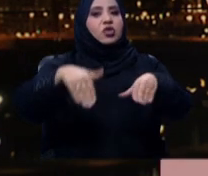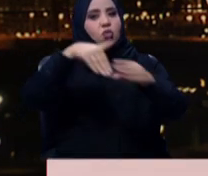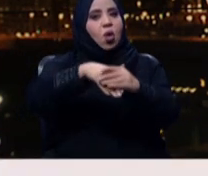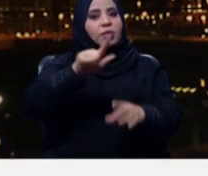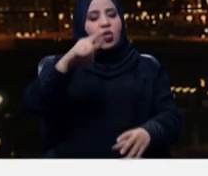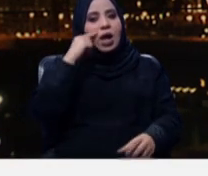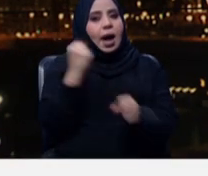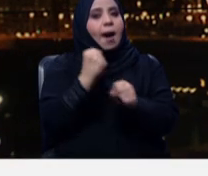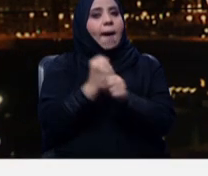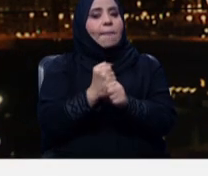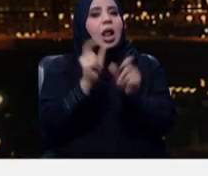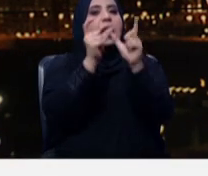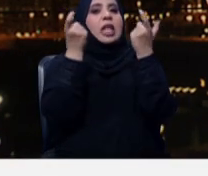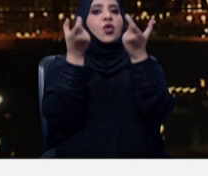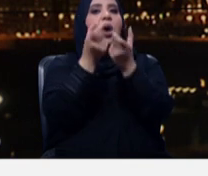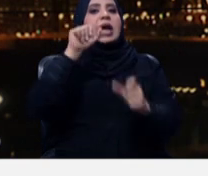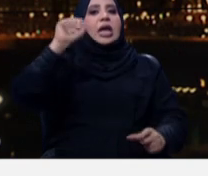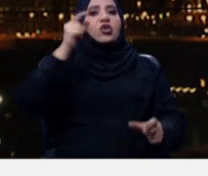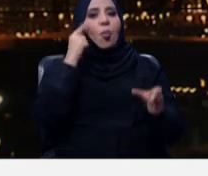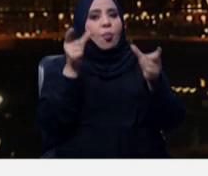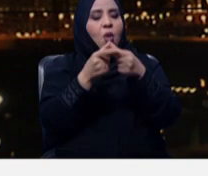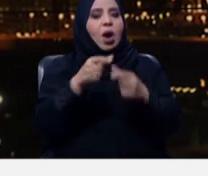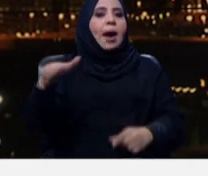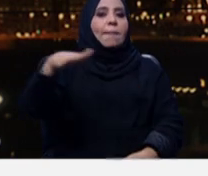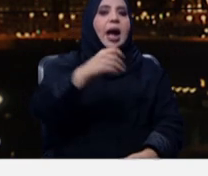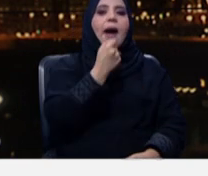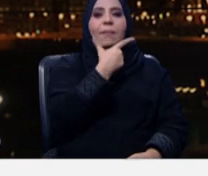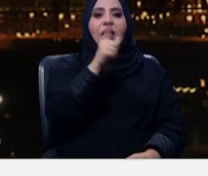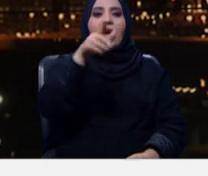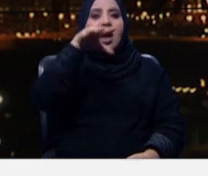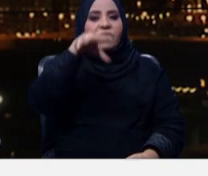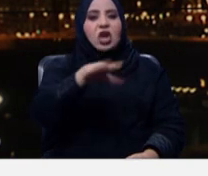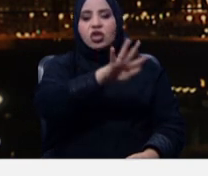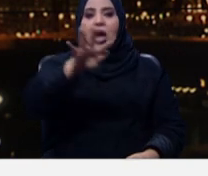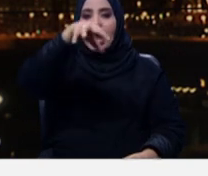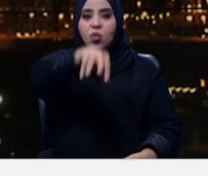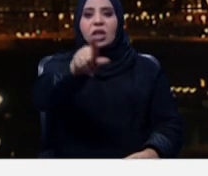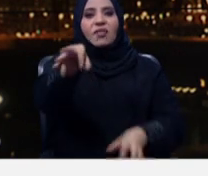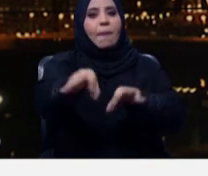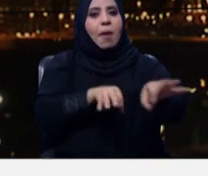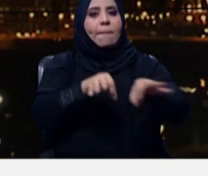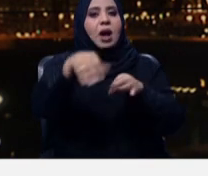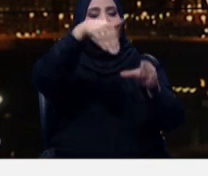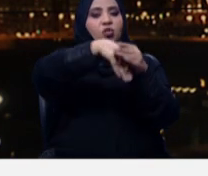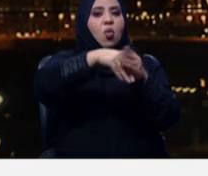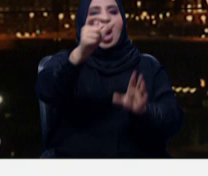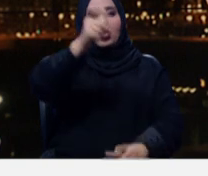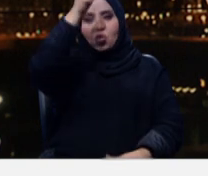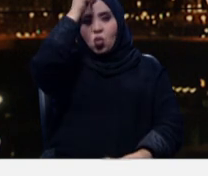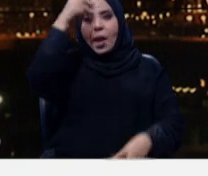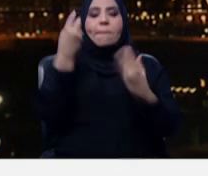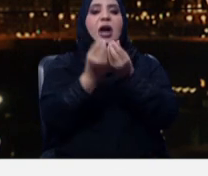المشتركة حول المجموعة الخاصة للبحر الأبيض المتوسط والشرق الأوسط والتي نظمها البرلمان التركي مع